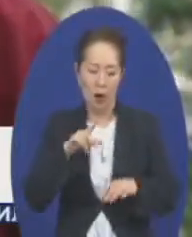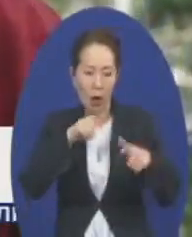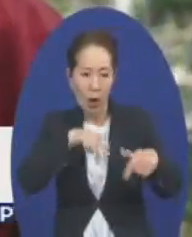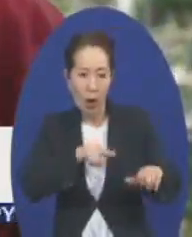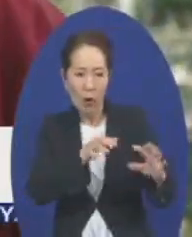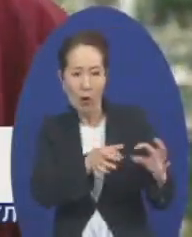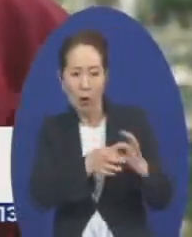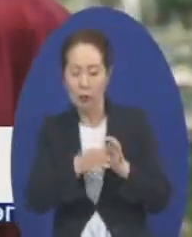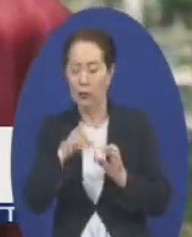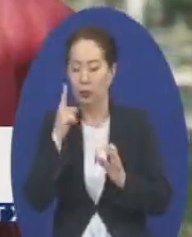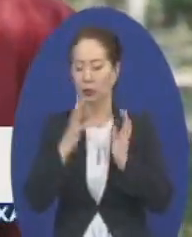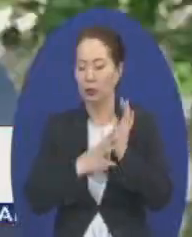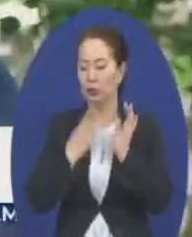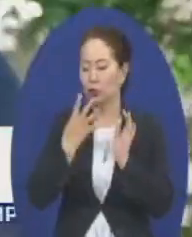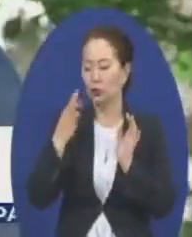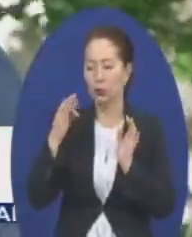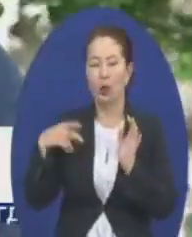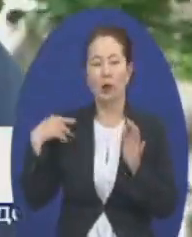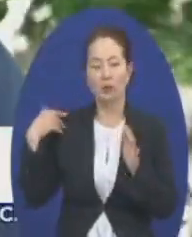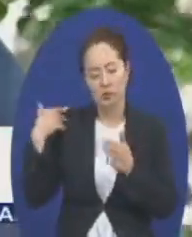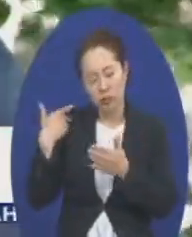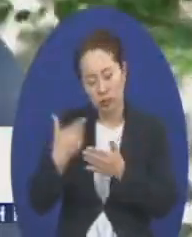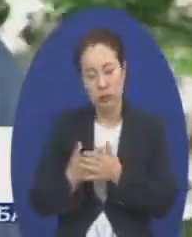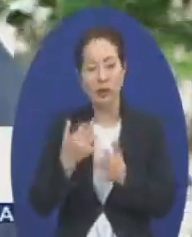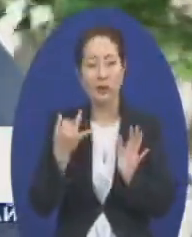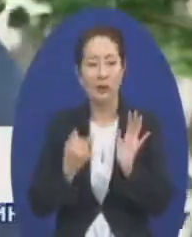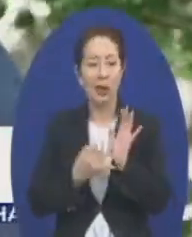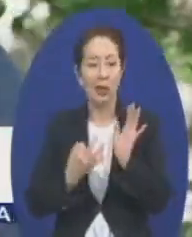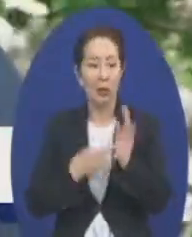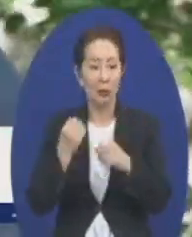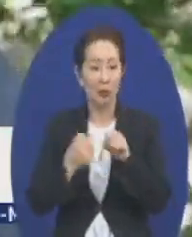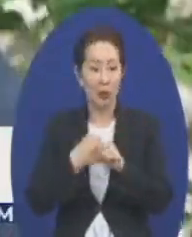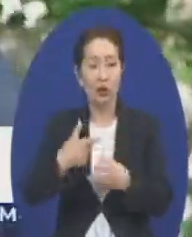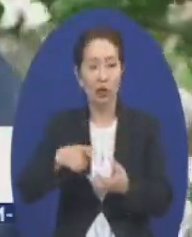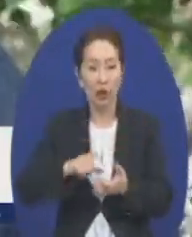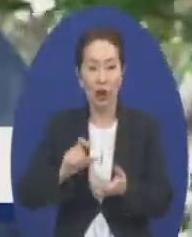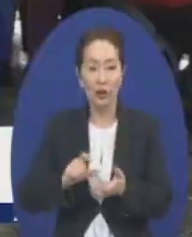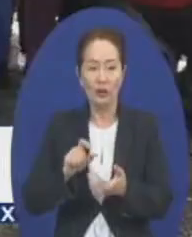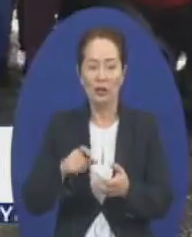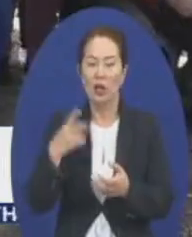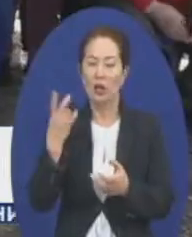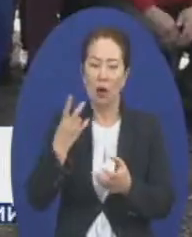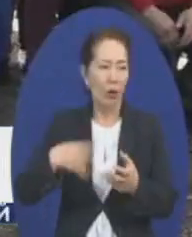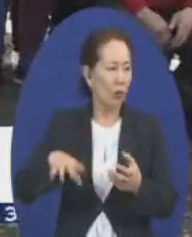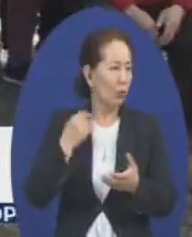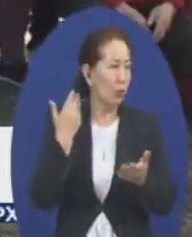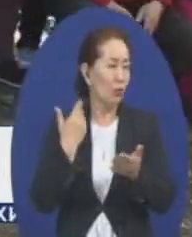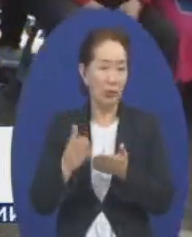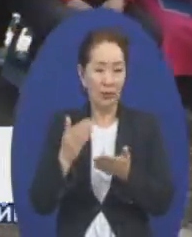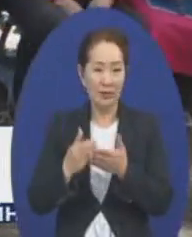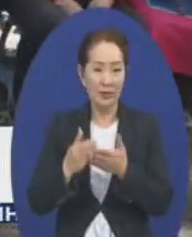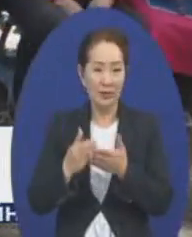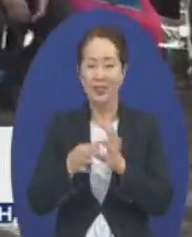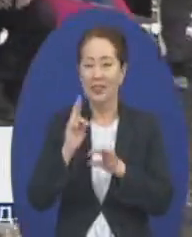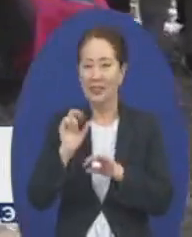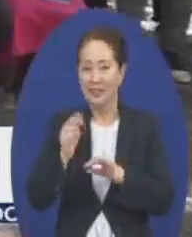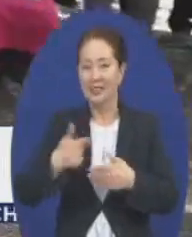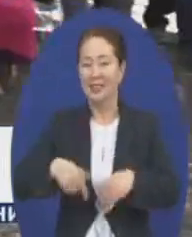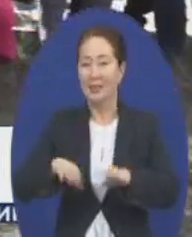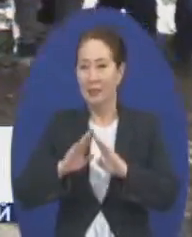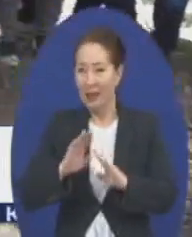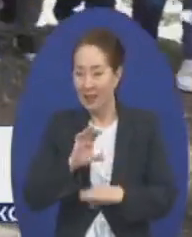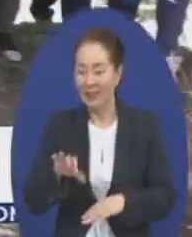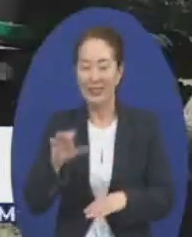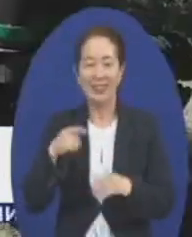төвшлэн 1944 оноос төмс хүнсний ногоог 78 дахь жилдээ тариалж байна. Цаашид ногоочд өөрсдийн тарьсан ногоогоо худалдаалах цэг